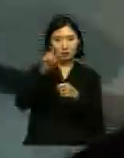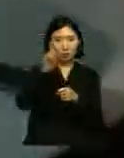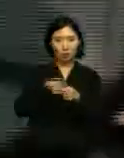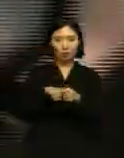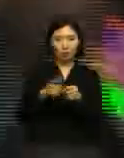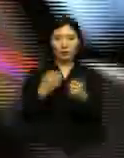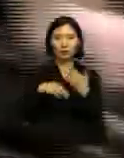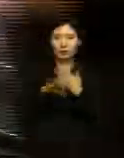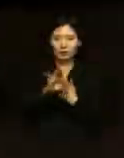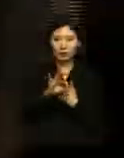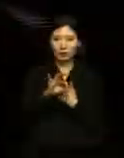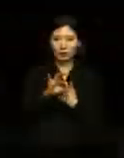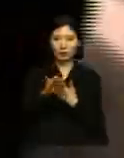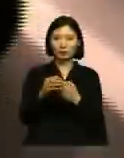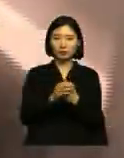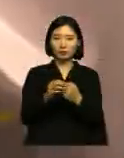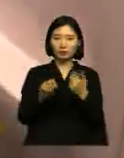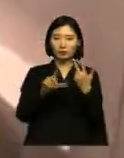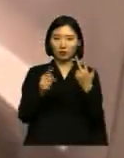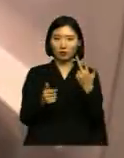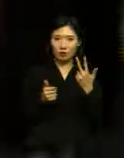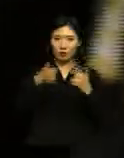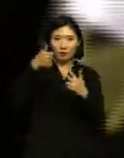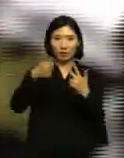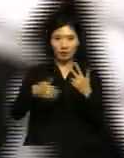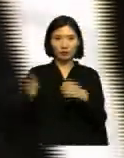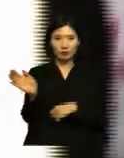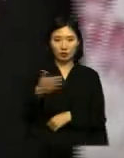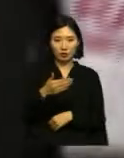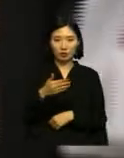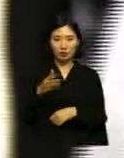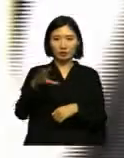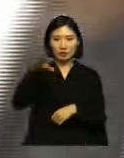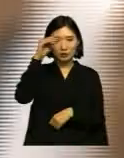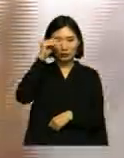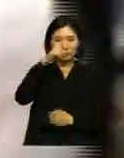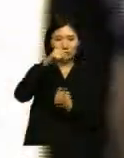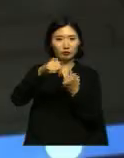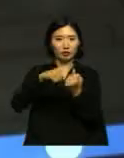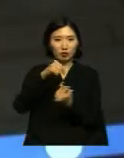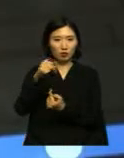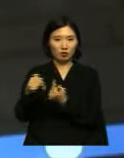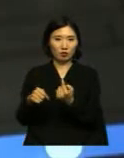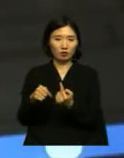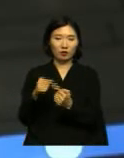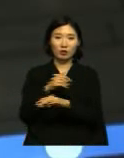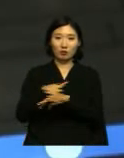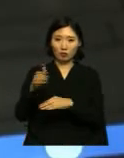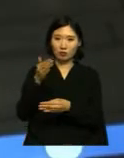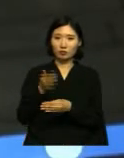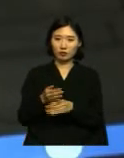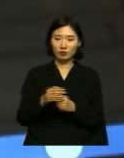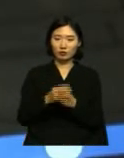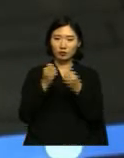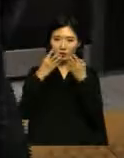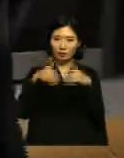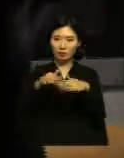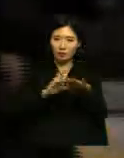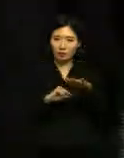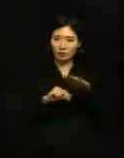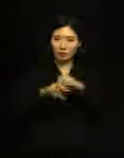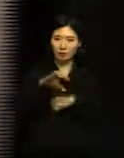빠르면 다음달 말부터 시험 차량이 투입되고 내년 1월 쉬운 전이 예정 되고 있습니다 새로 들어설